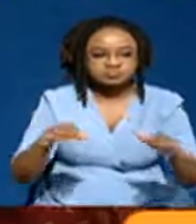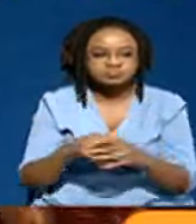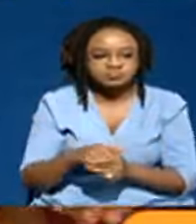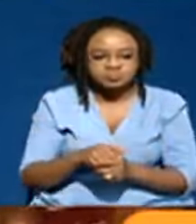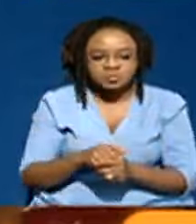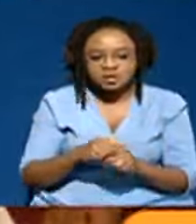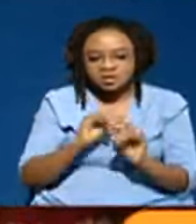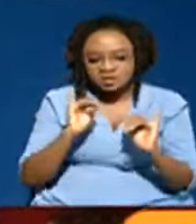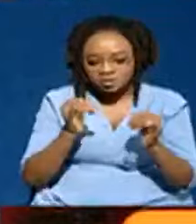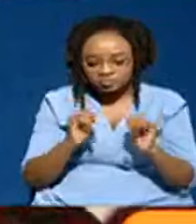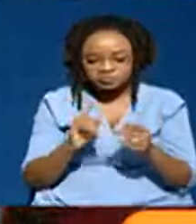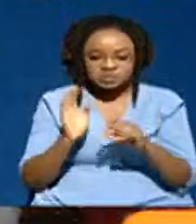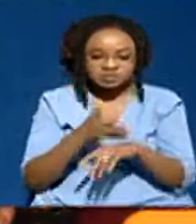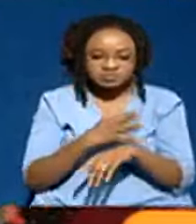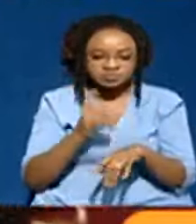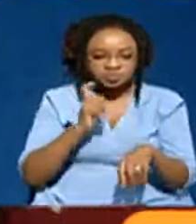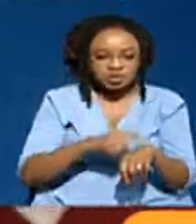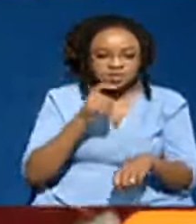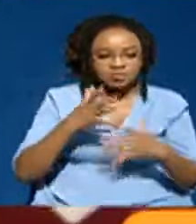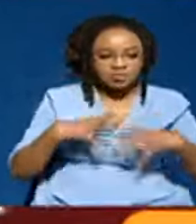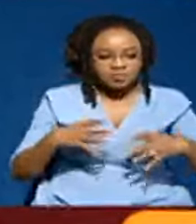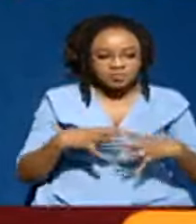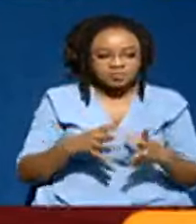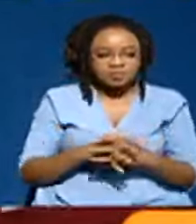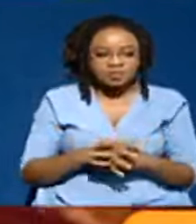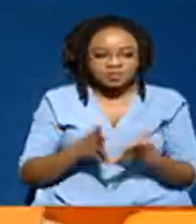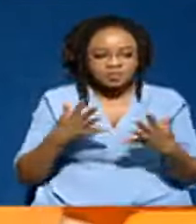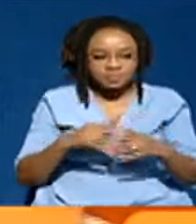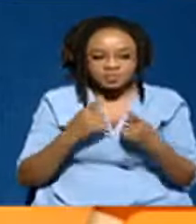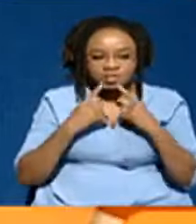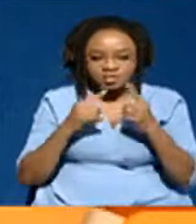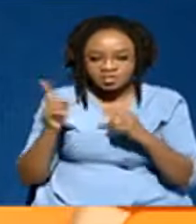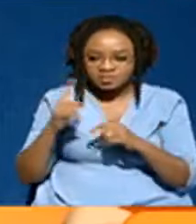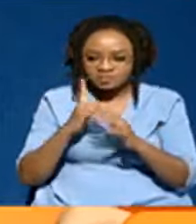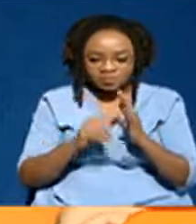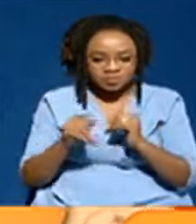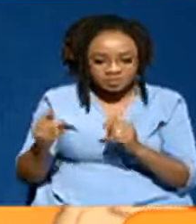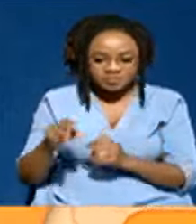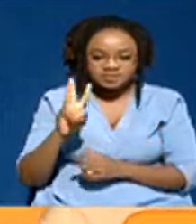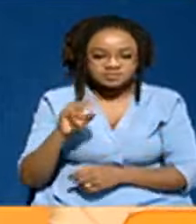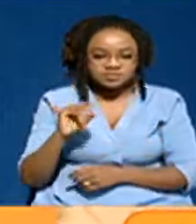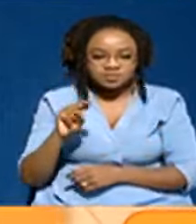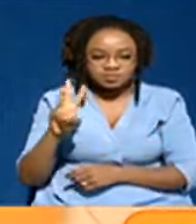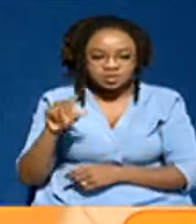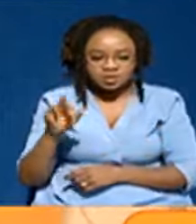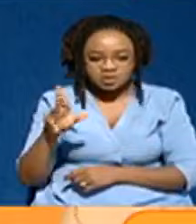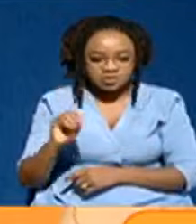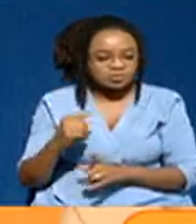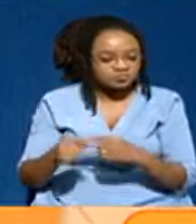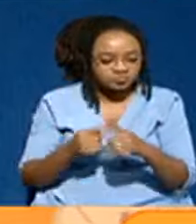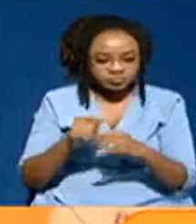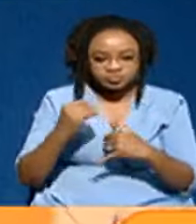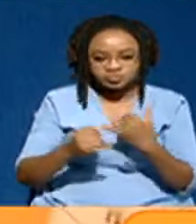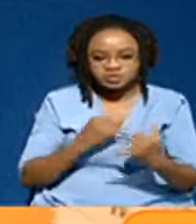mahojiano kwa watu wa jamii ya Kiembu. Wasimamizi na watangazaji wa redio hii wakiahidi kwa Wimwaro FM itaendelea kuwafurahisha wasikilizaji